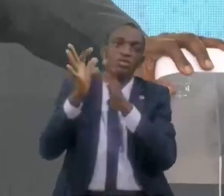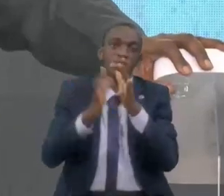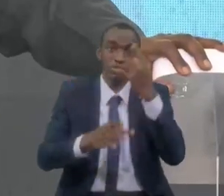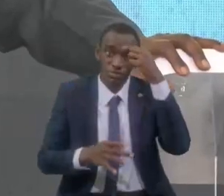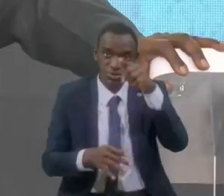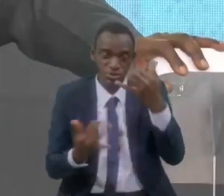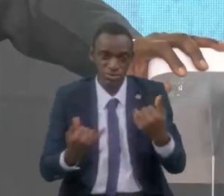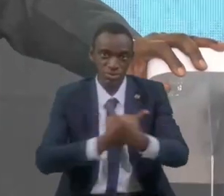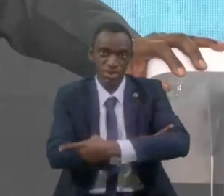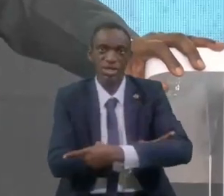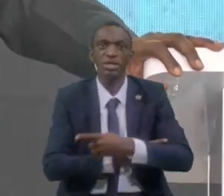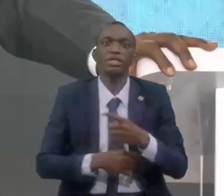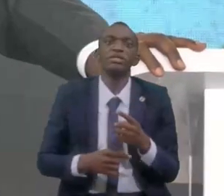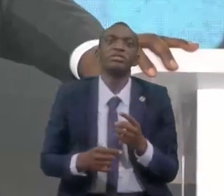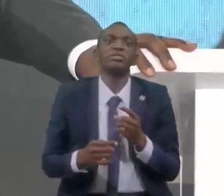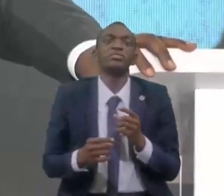aujourd'hui.